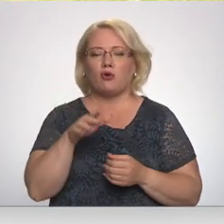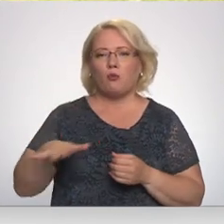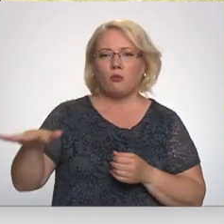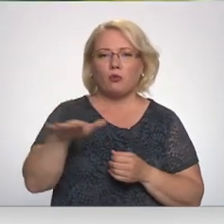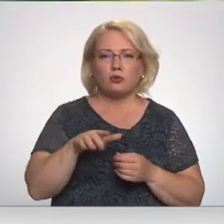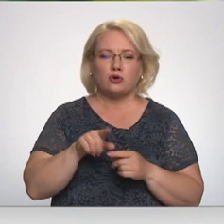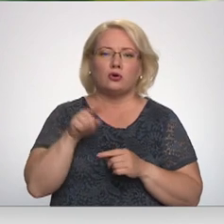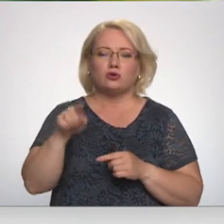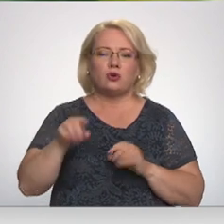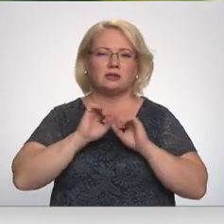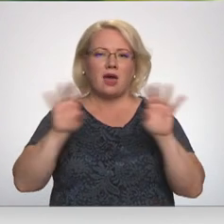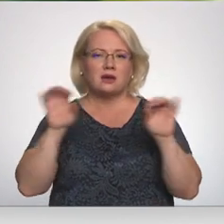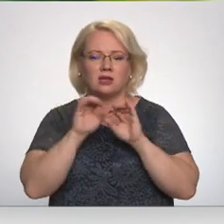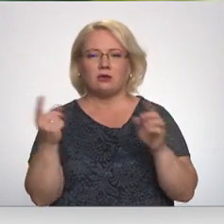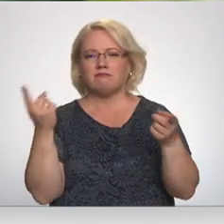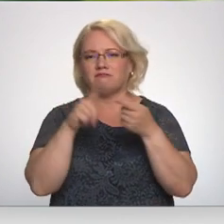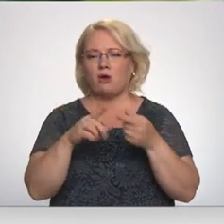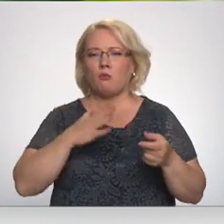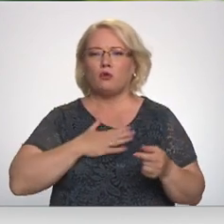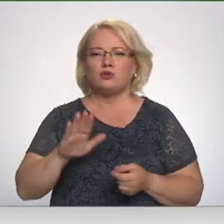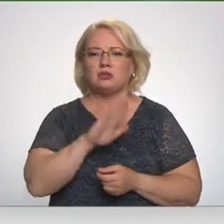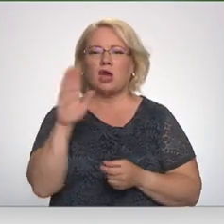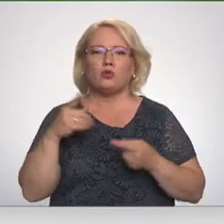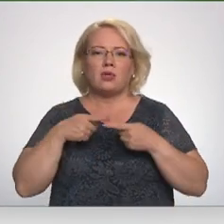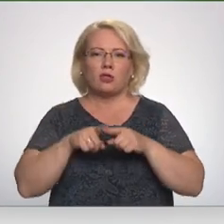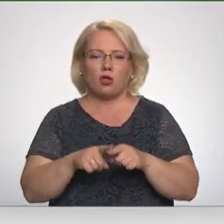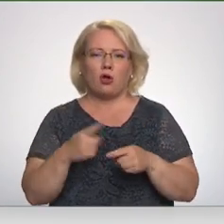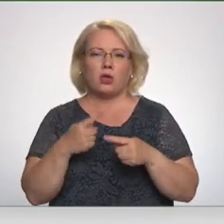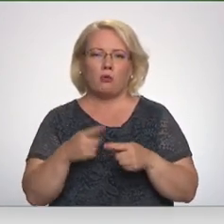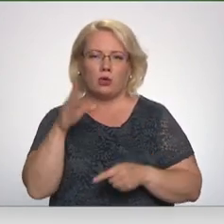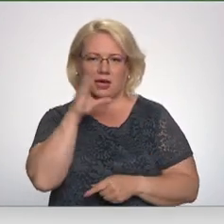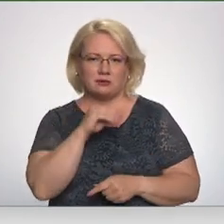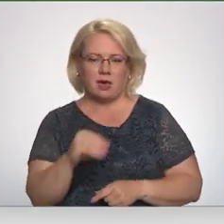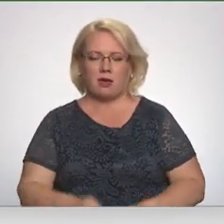mantojumu sasaistot ar mūsdienu tehnoloģijām un iespējām. Ieva Benefelda, Lanspēršvits, Skrundas televīzija.